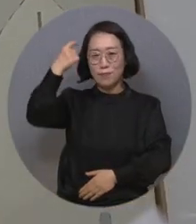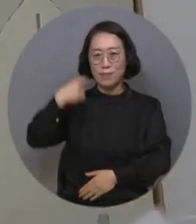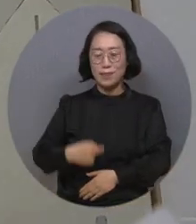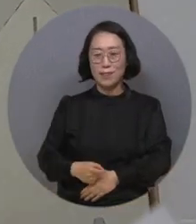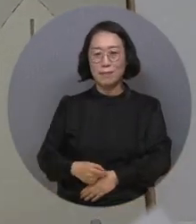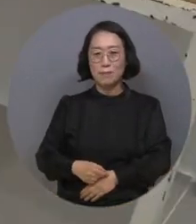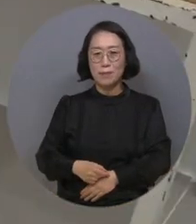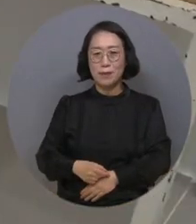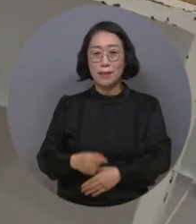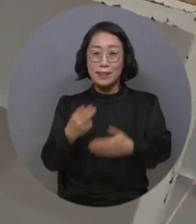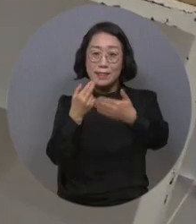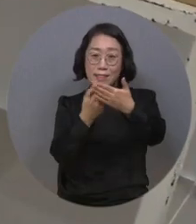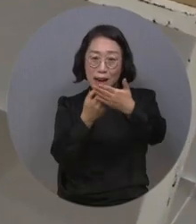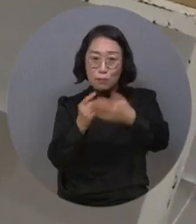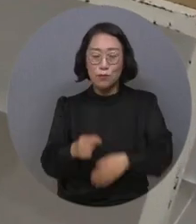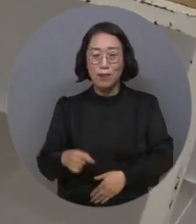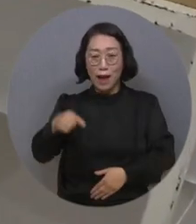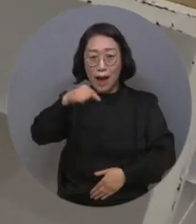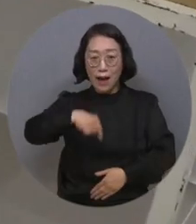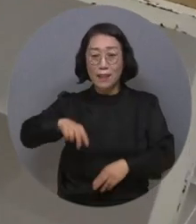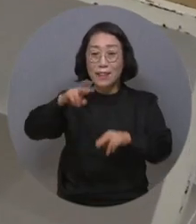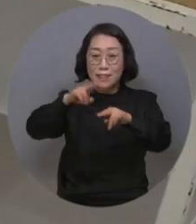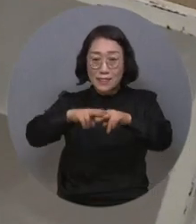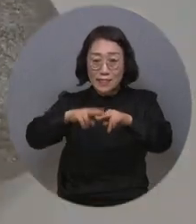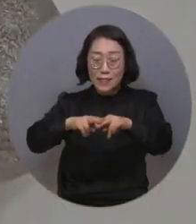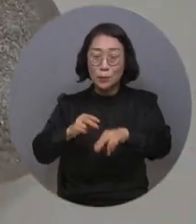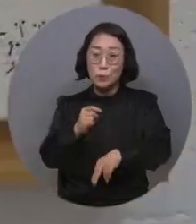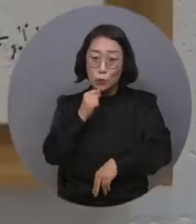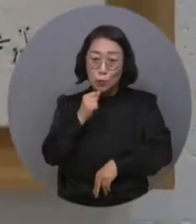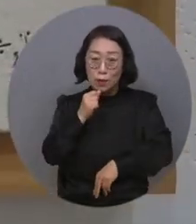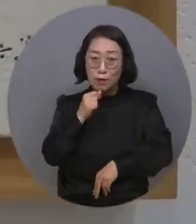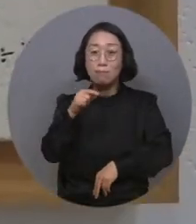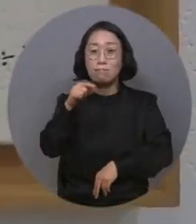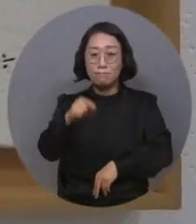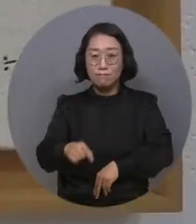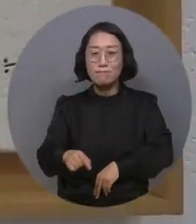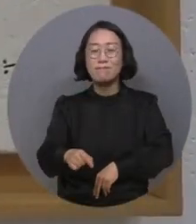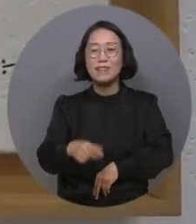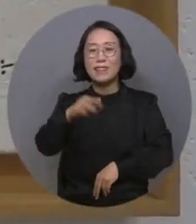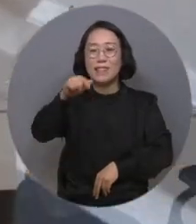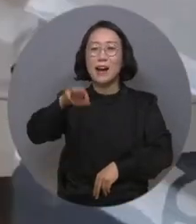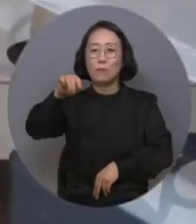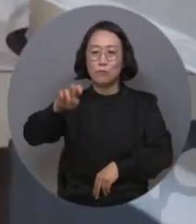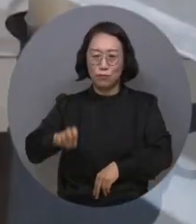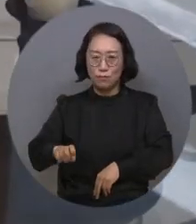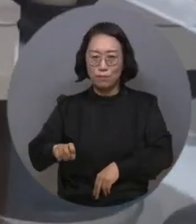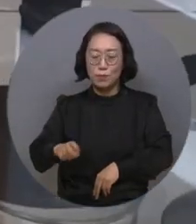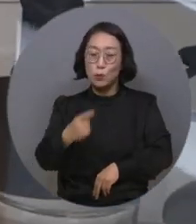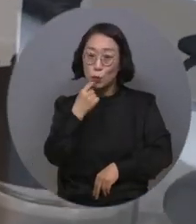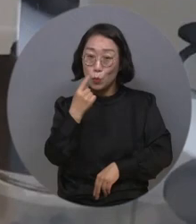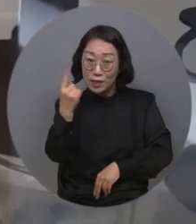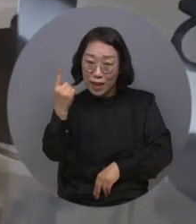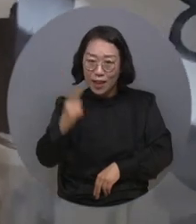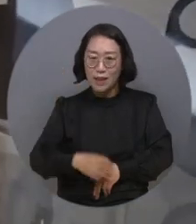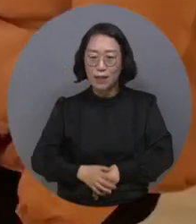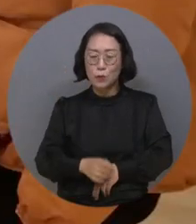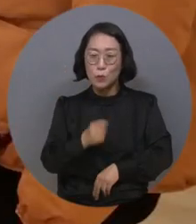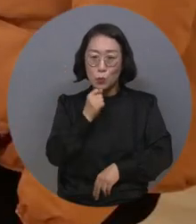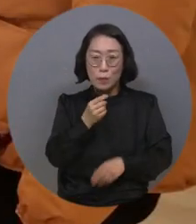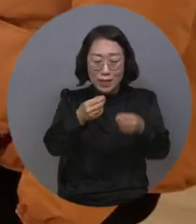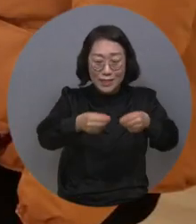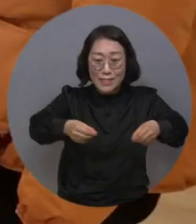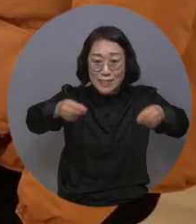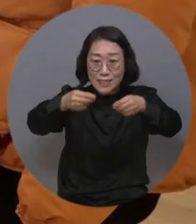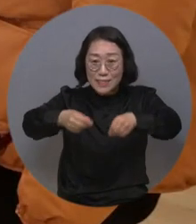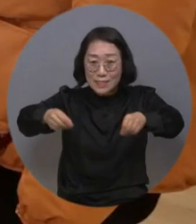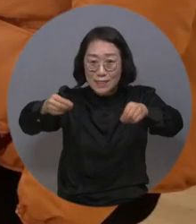하나, 자그마한 경내에 놓인 의자 하나가 작품이 되었습니다. 산책길 발견한 촛대, 앙증맞은 소금 그릇들,